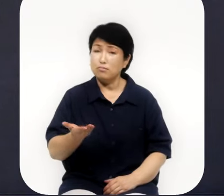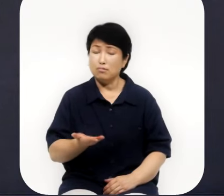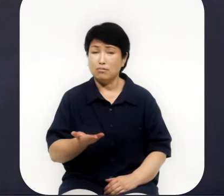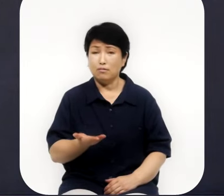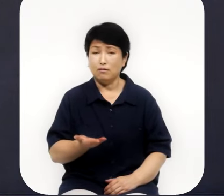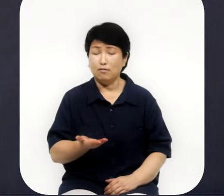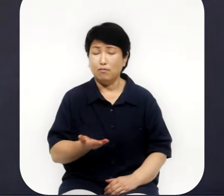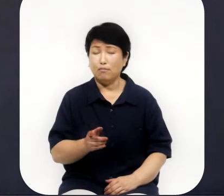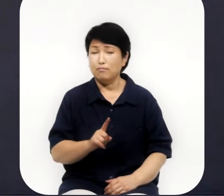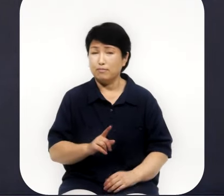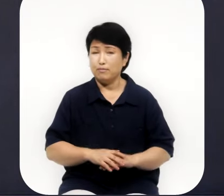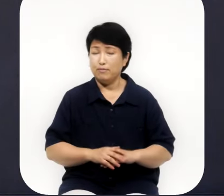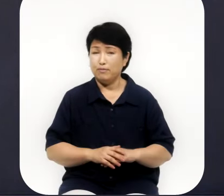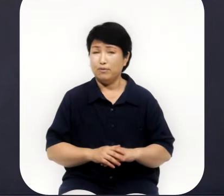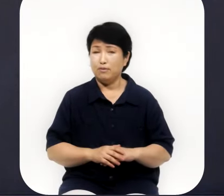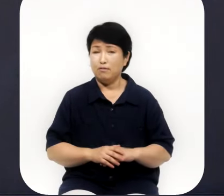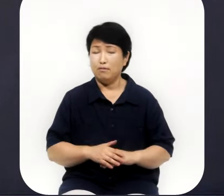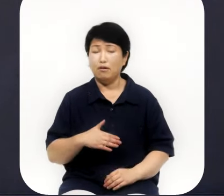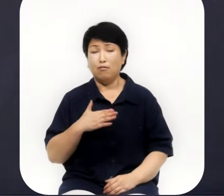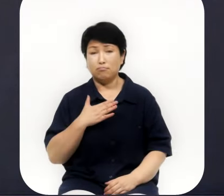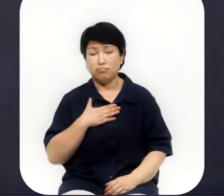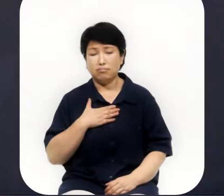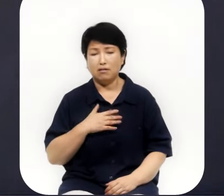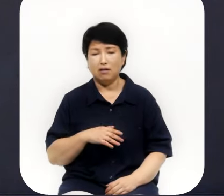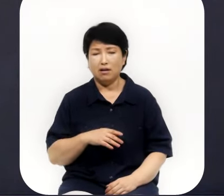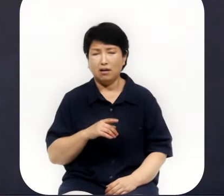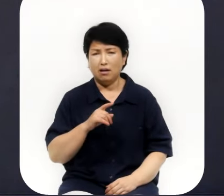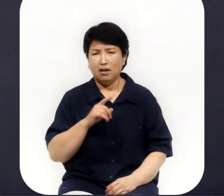여러분들이 우리로서는